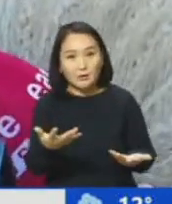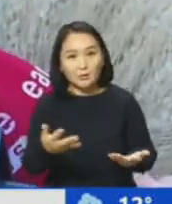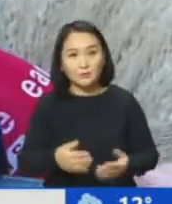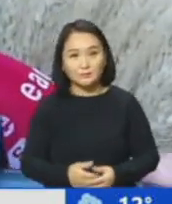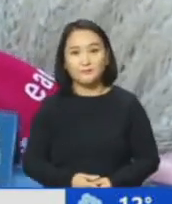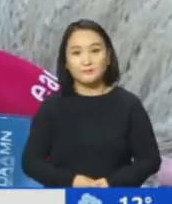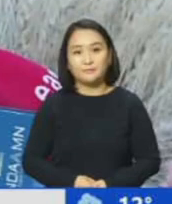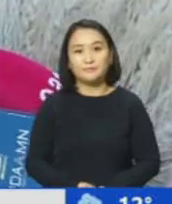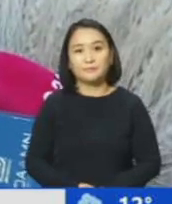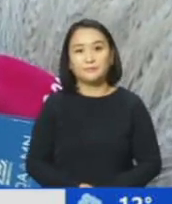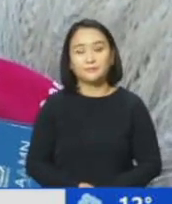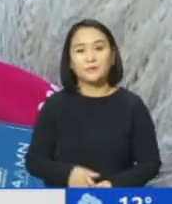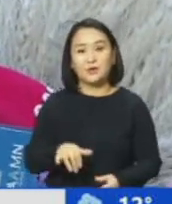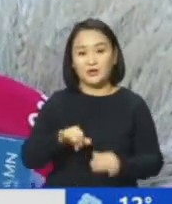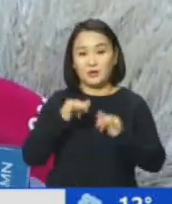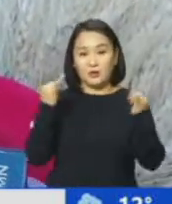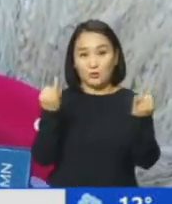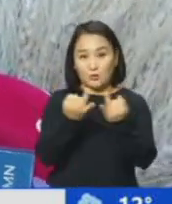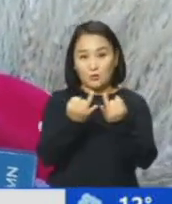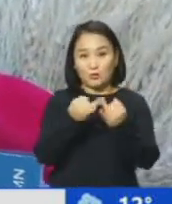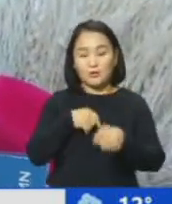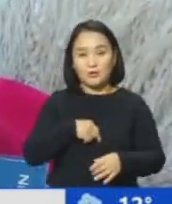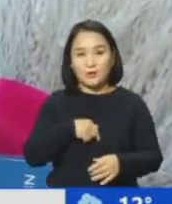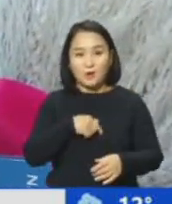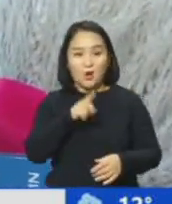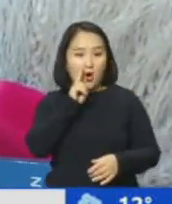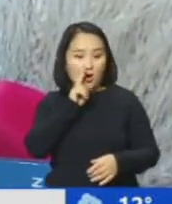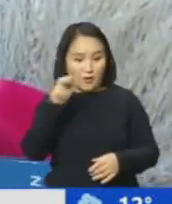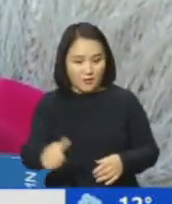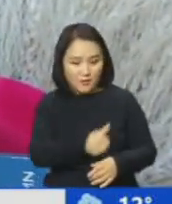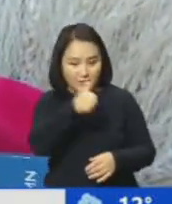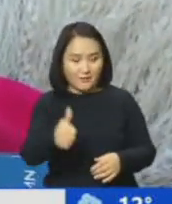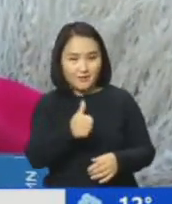одоо улсын хурлын хүнсний хангамж айлгүй байдлын 36 дугаар тогтоолыг